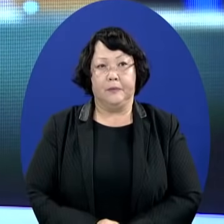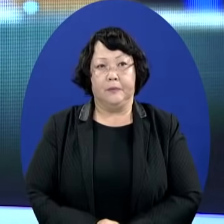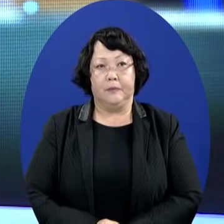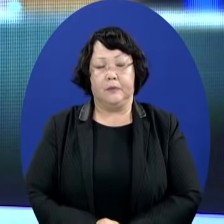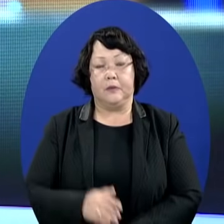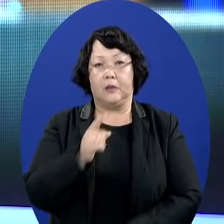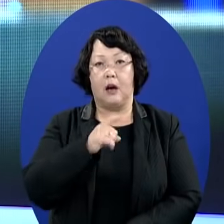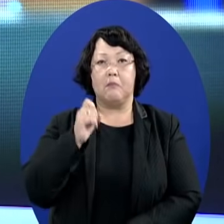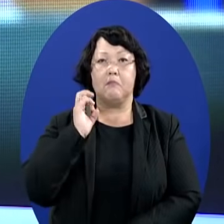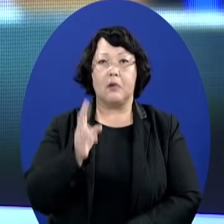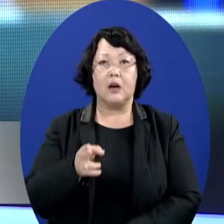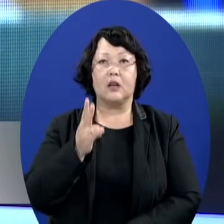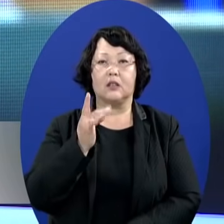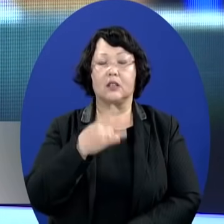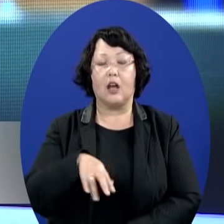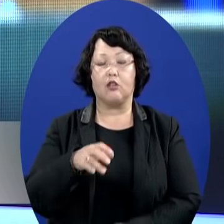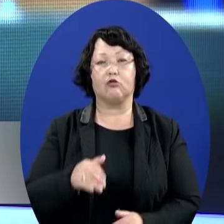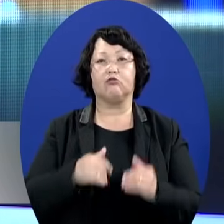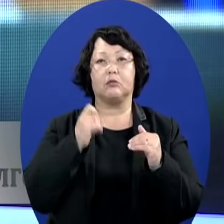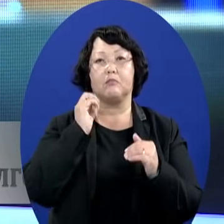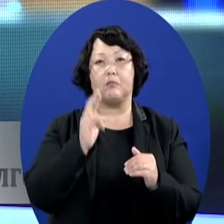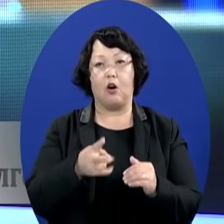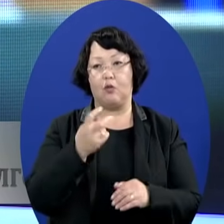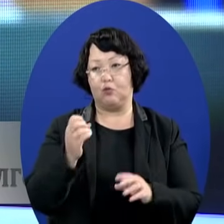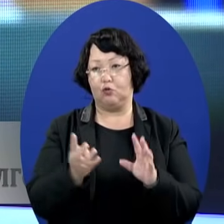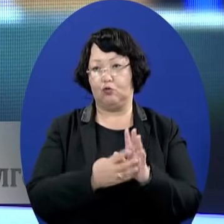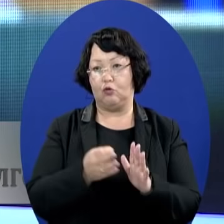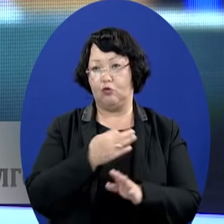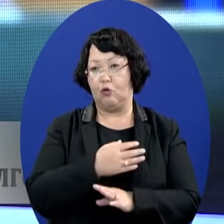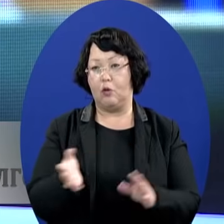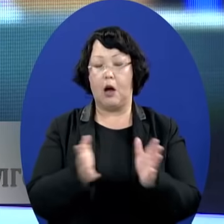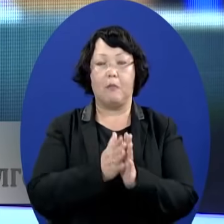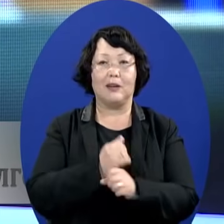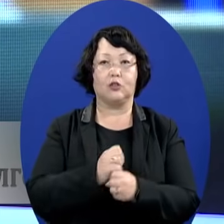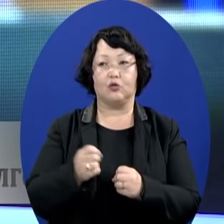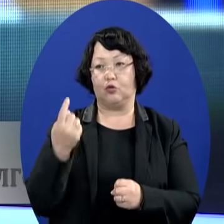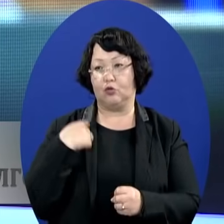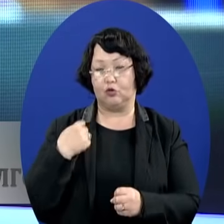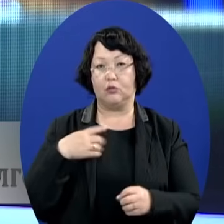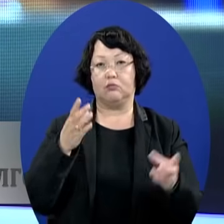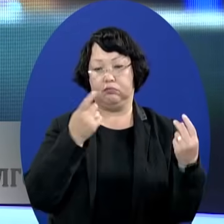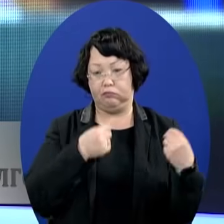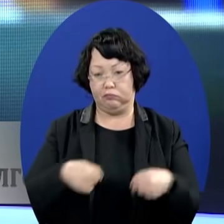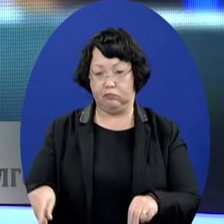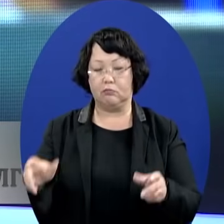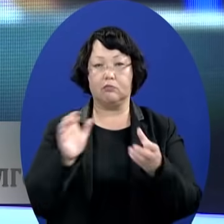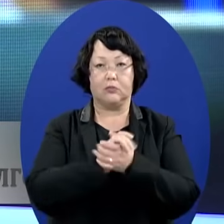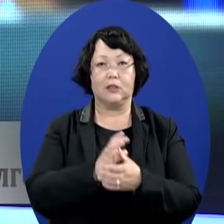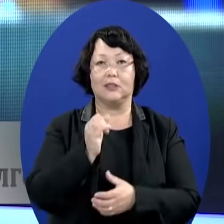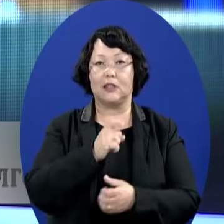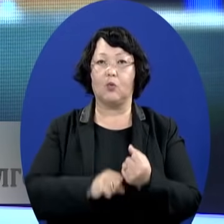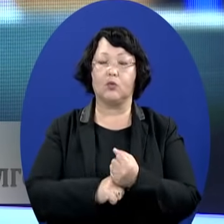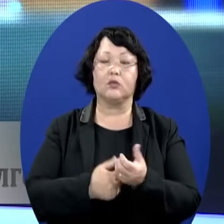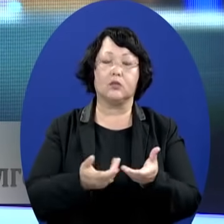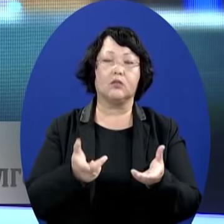Хаан банк Нидерландын хөгжлийн банктай 2009 оноос хойш хамтран ажиллаж байна. Тэд өчигдөр дөрөв дэх хамтарсан санхүүжилт тэнгэрийн гарын үсэг зурлаа. 5-7 жилийн